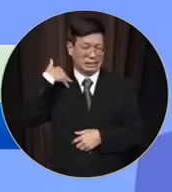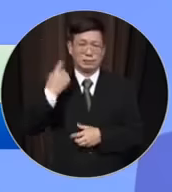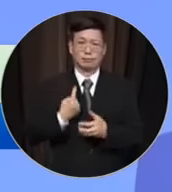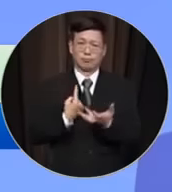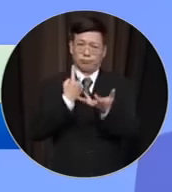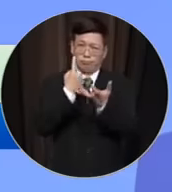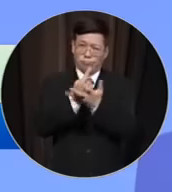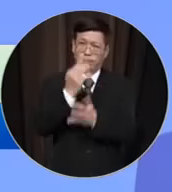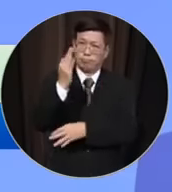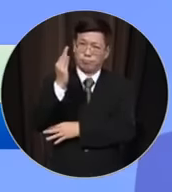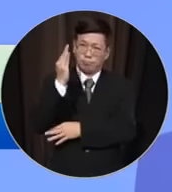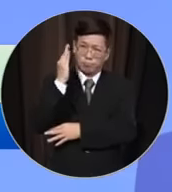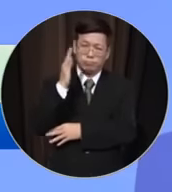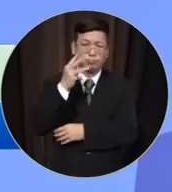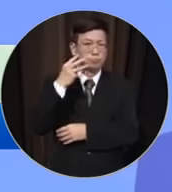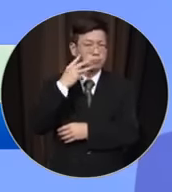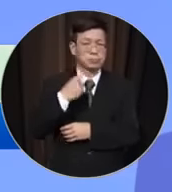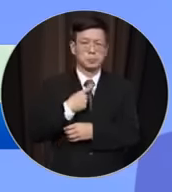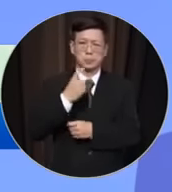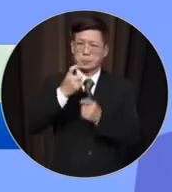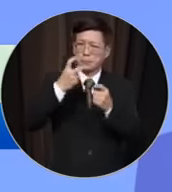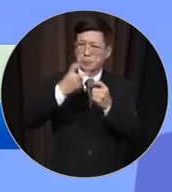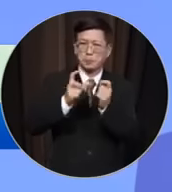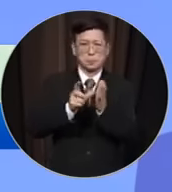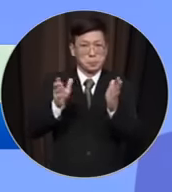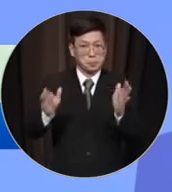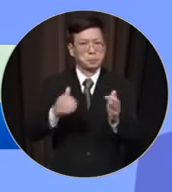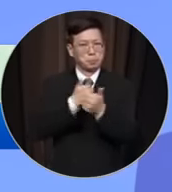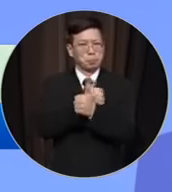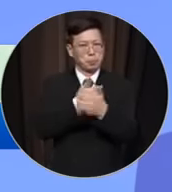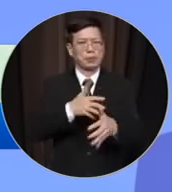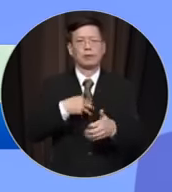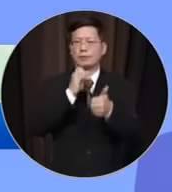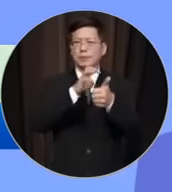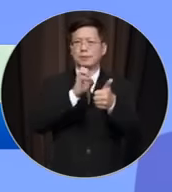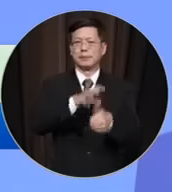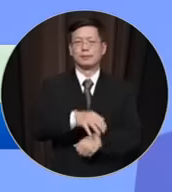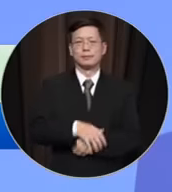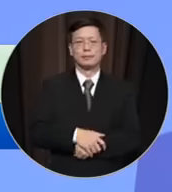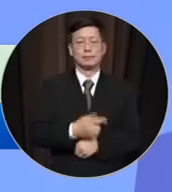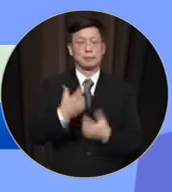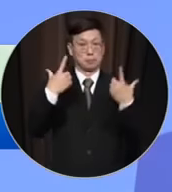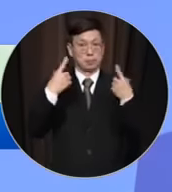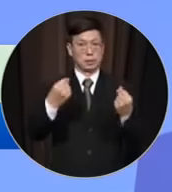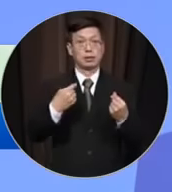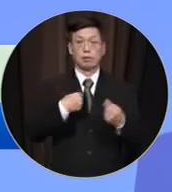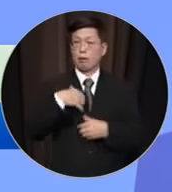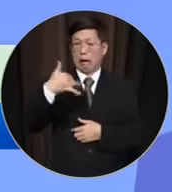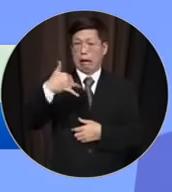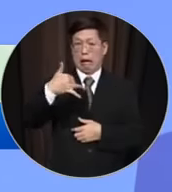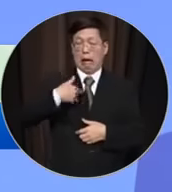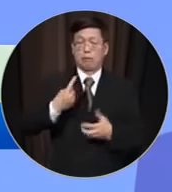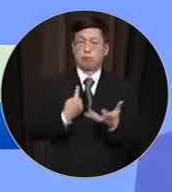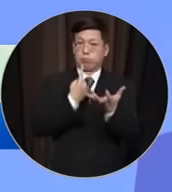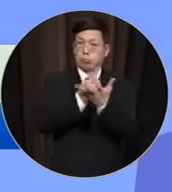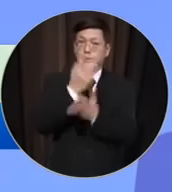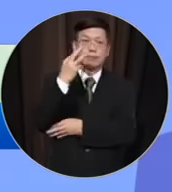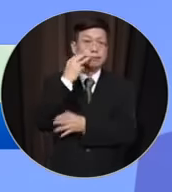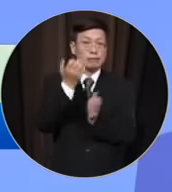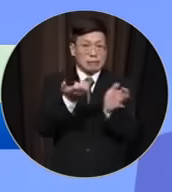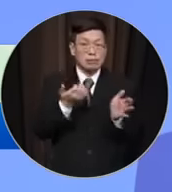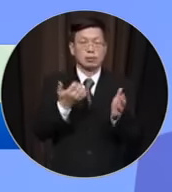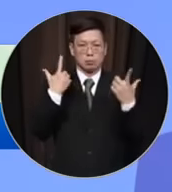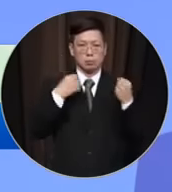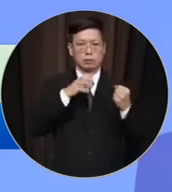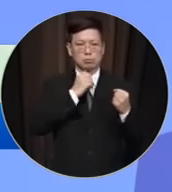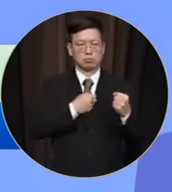十几年来的历程跟大家来报告。我原本还没有从政之前，我是专业